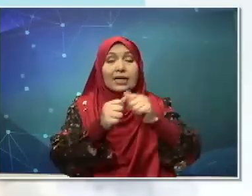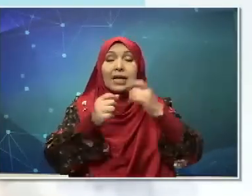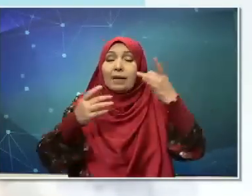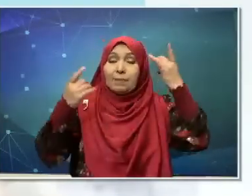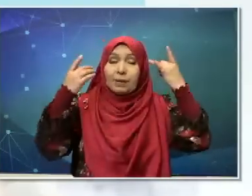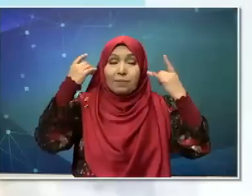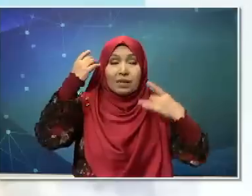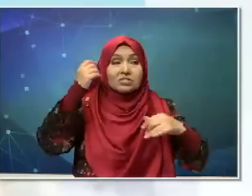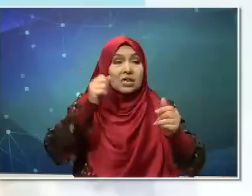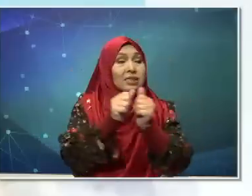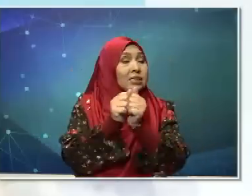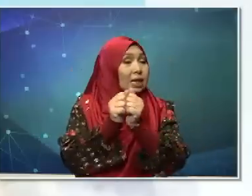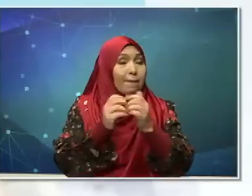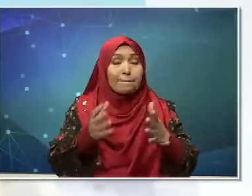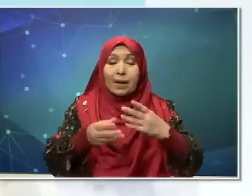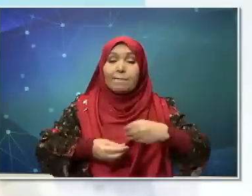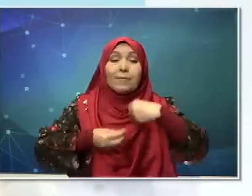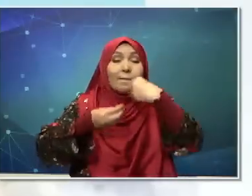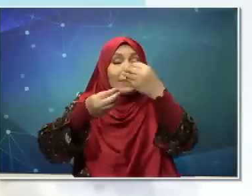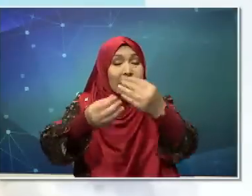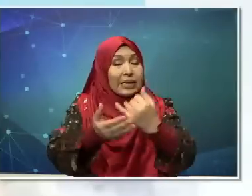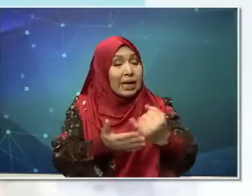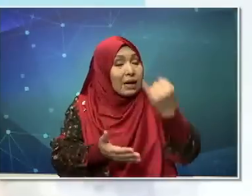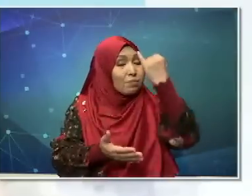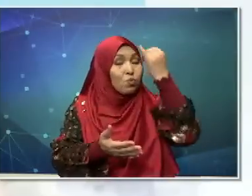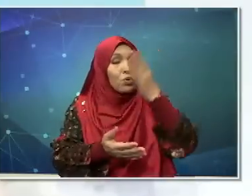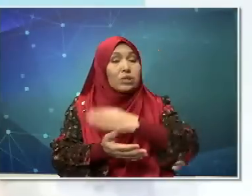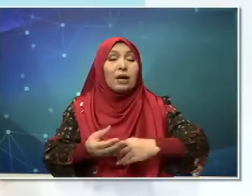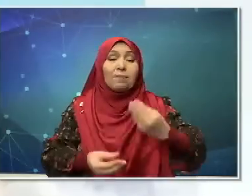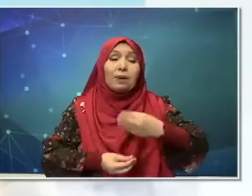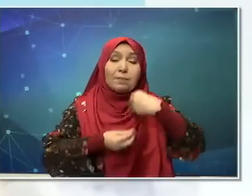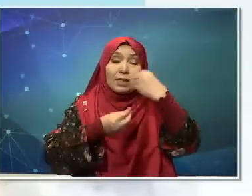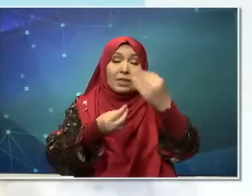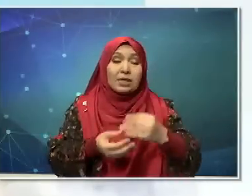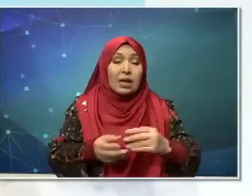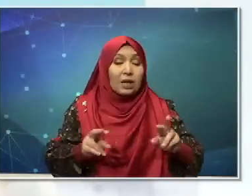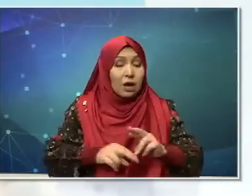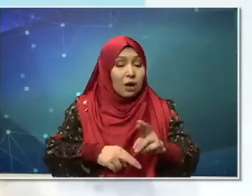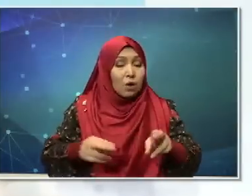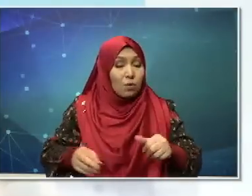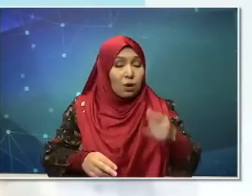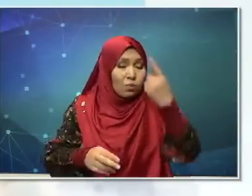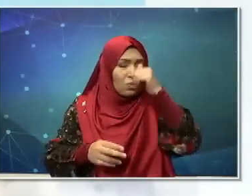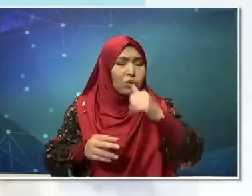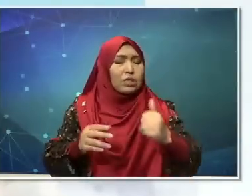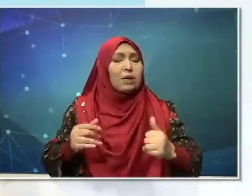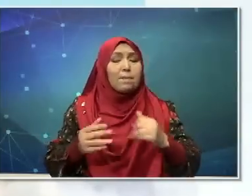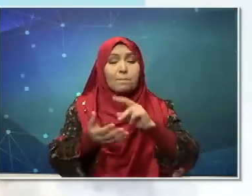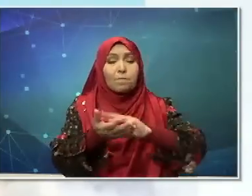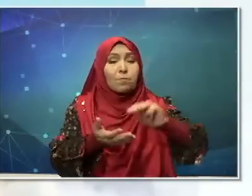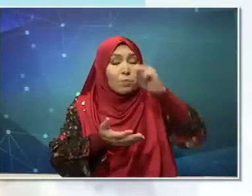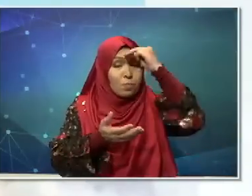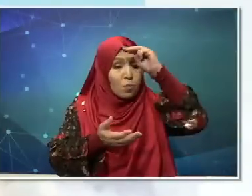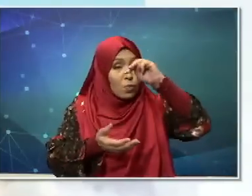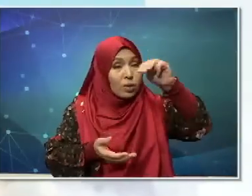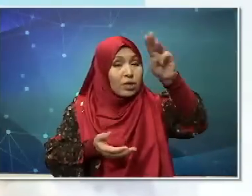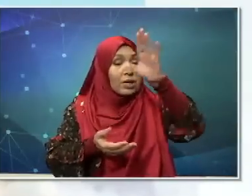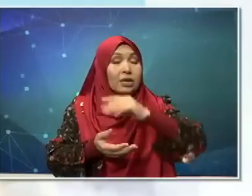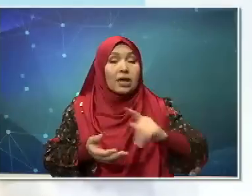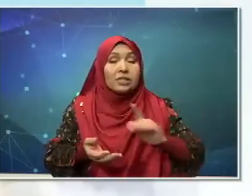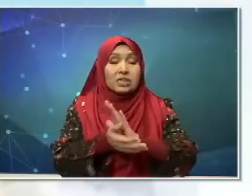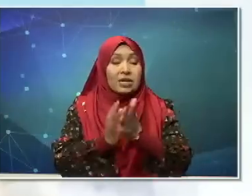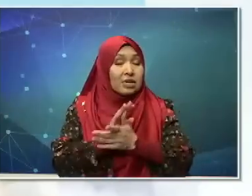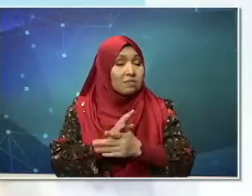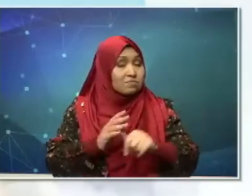tanpa memberi kainmu dan memberikan peluang untuk dimodelkan yang tiga haram mengikuti